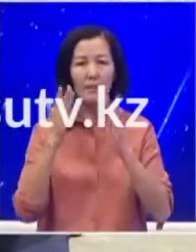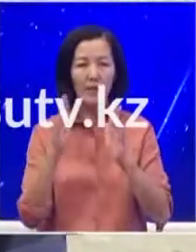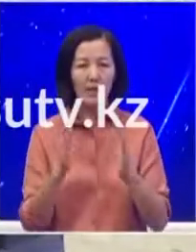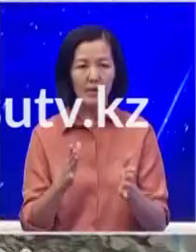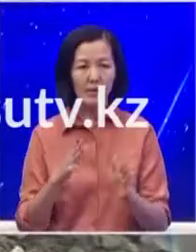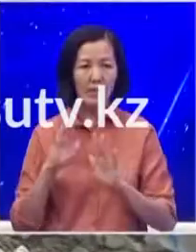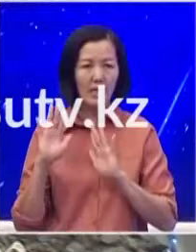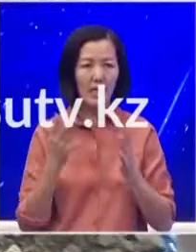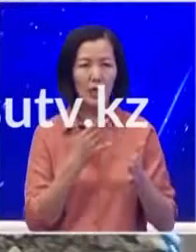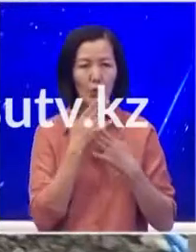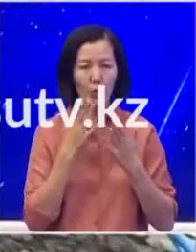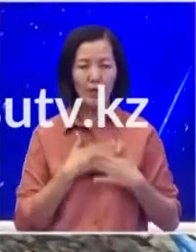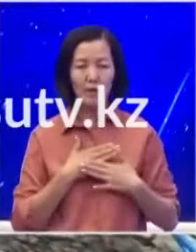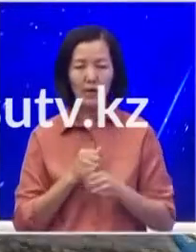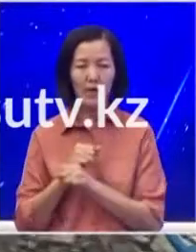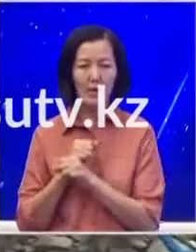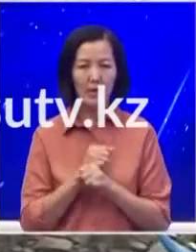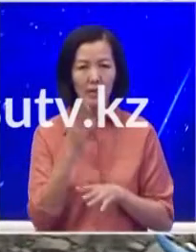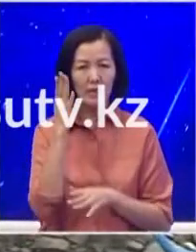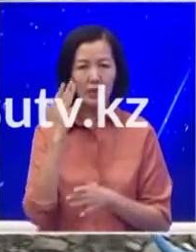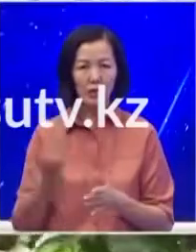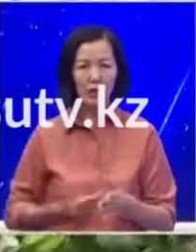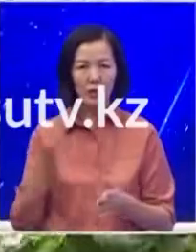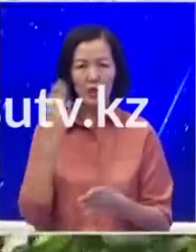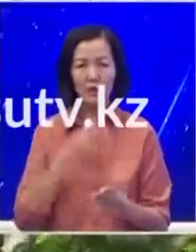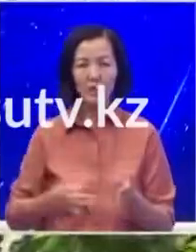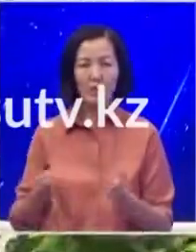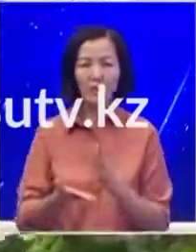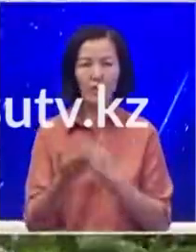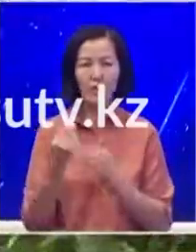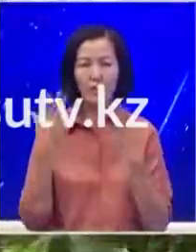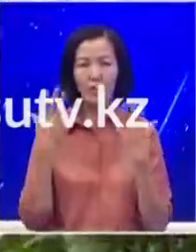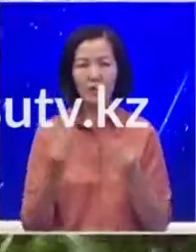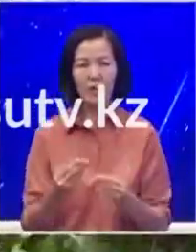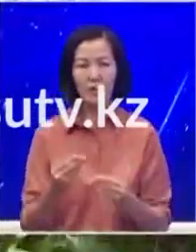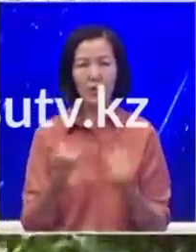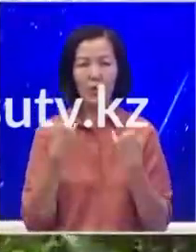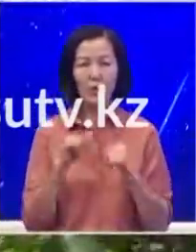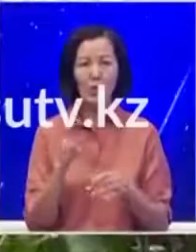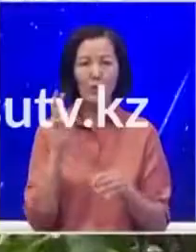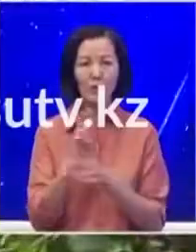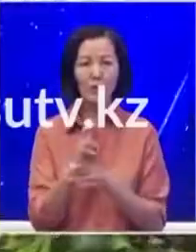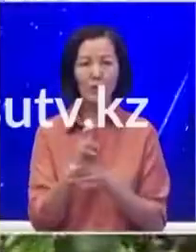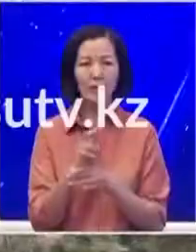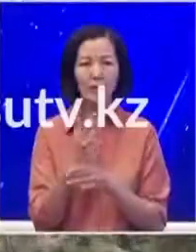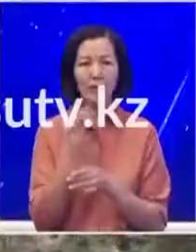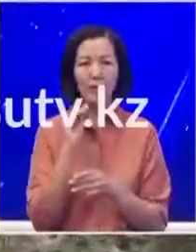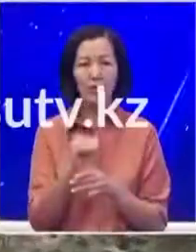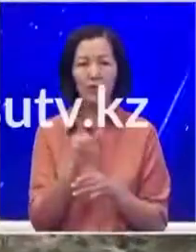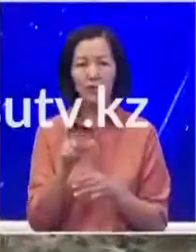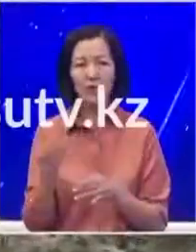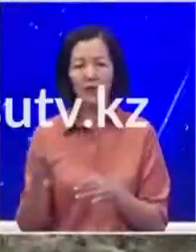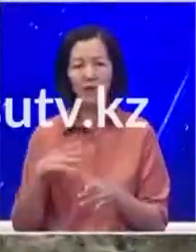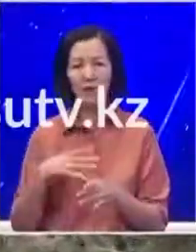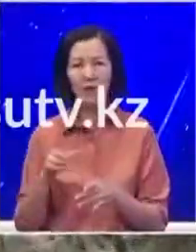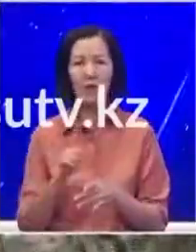– излюбленное место отдыха жителей Алматинской области. Только за прошлый день уникальный природный объект посетило порядка 2000 человек.